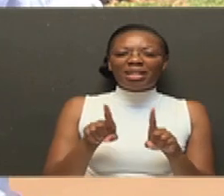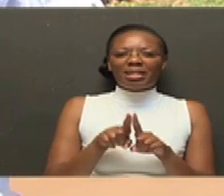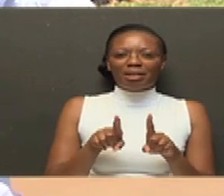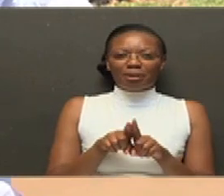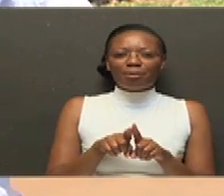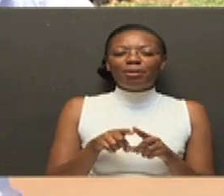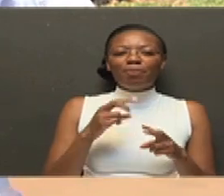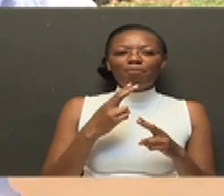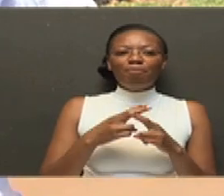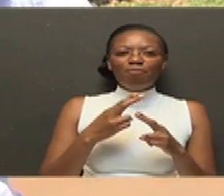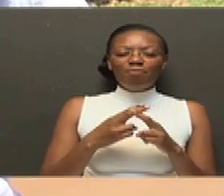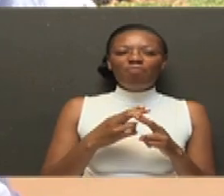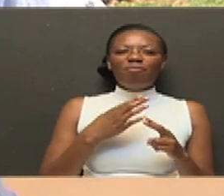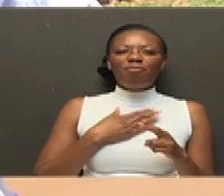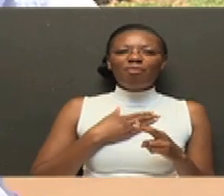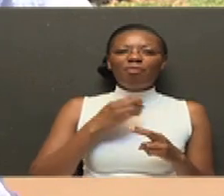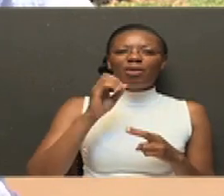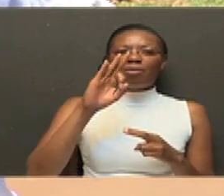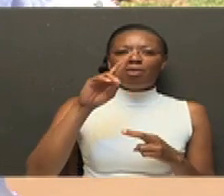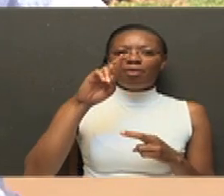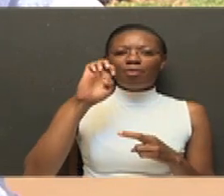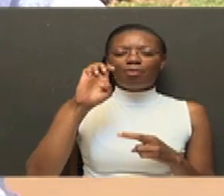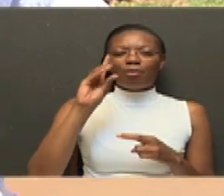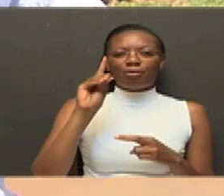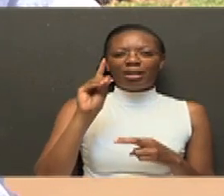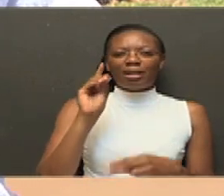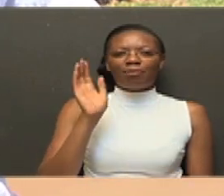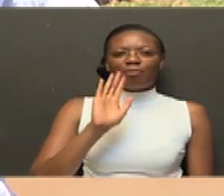kujuza mengi zaidi katika nyanja hii ya kilimo. Nimekuwa wako